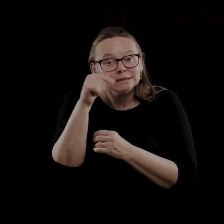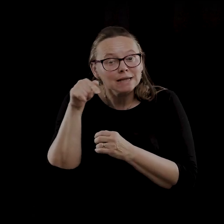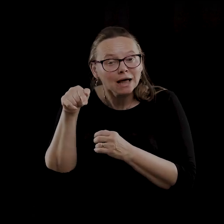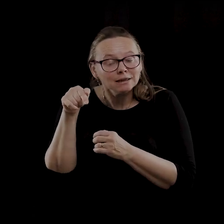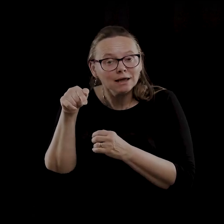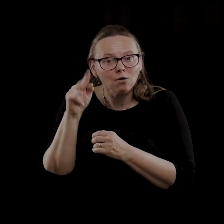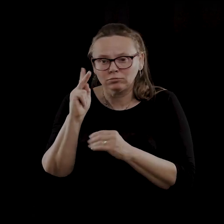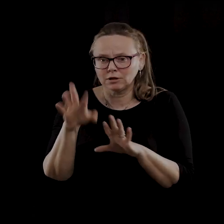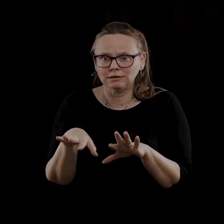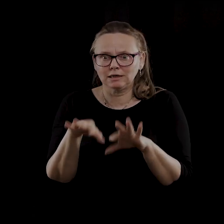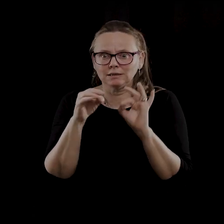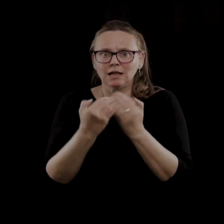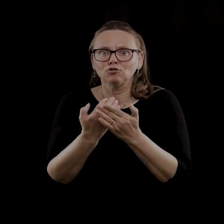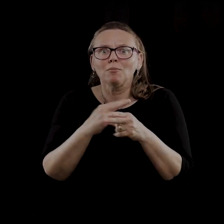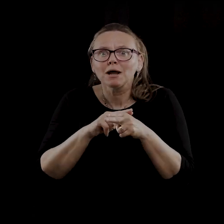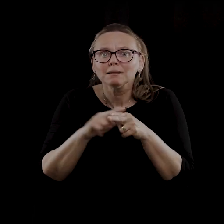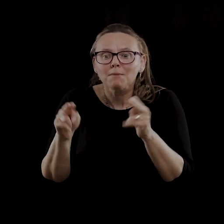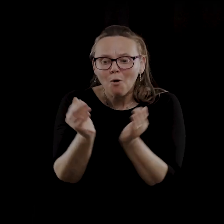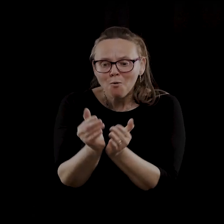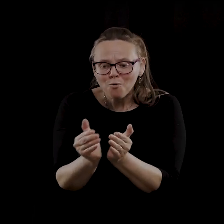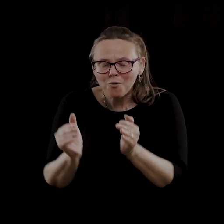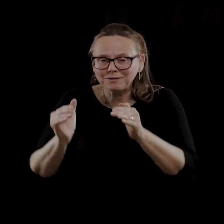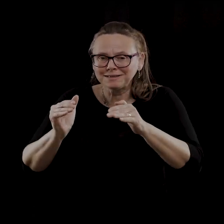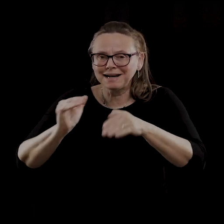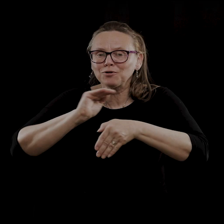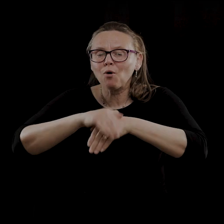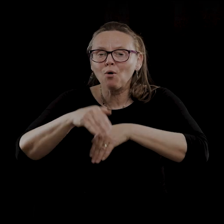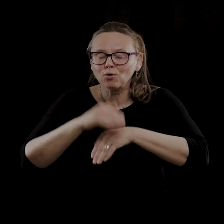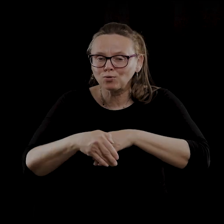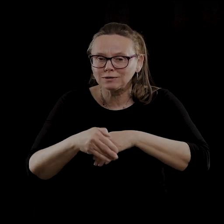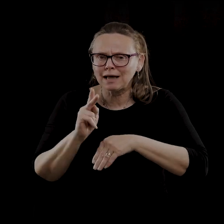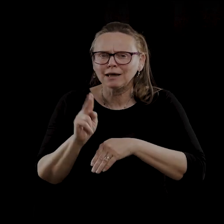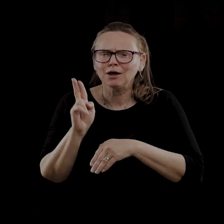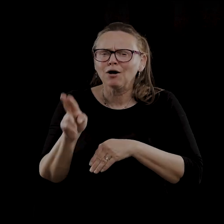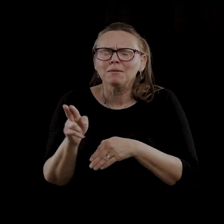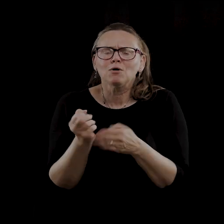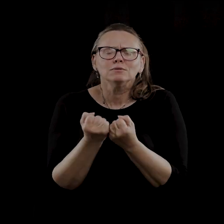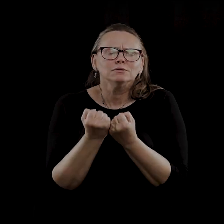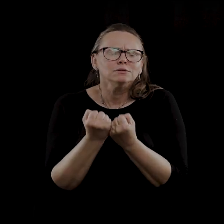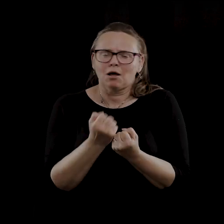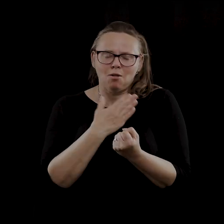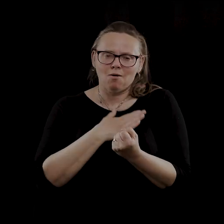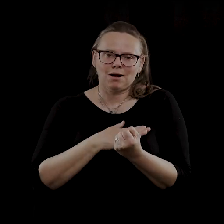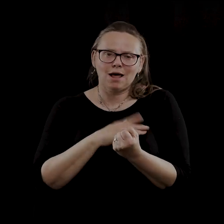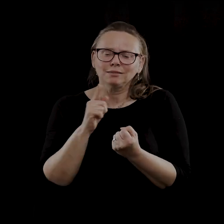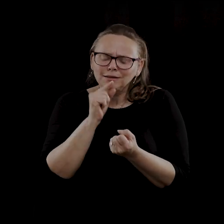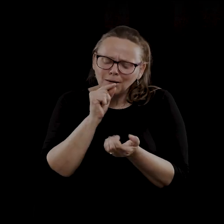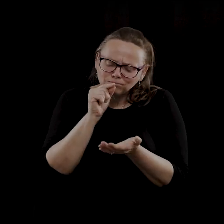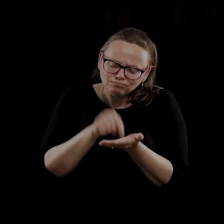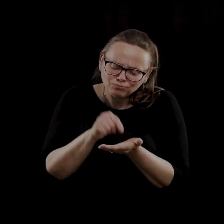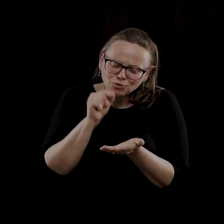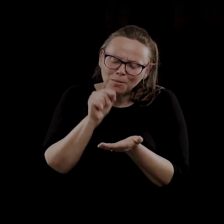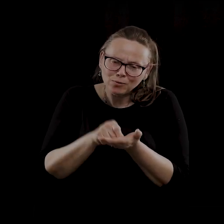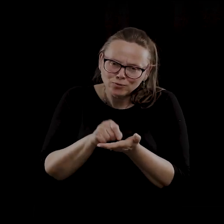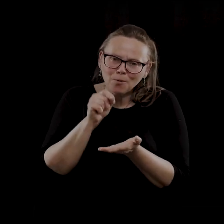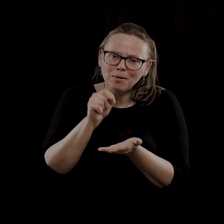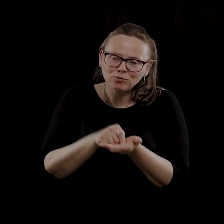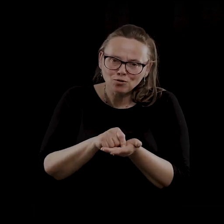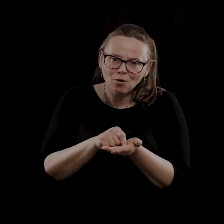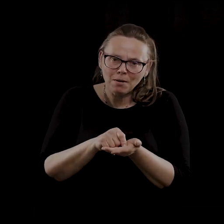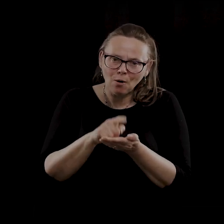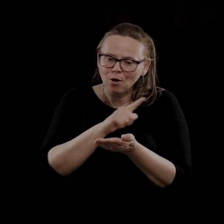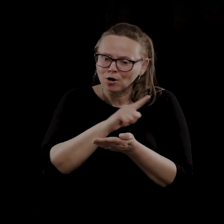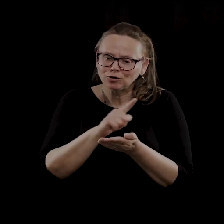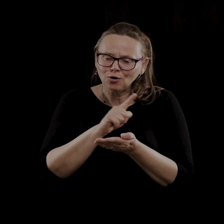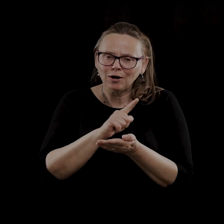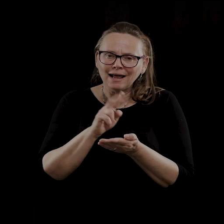da se je znašel pred polno skledo koruze, ki jo je imel zelo rad, in je zobal, dokler